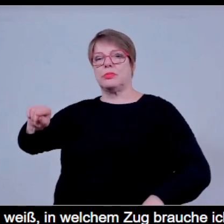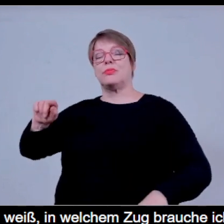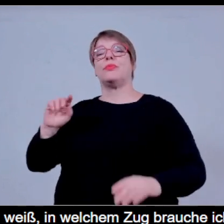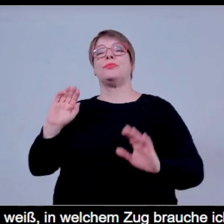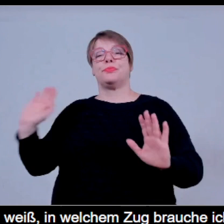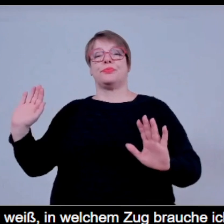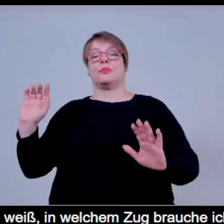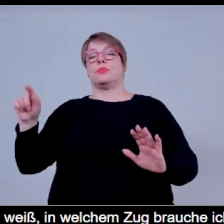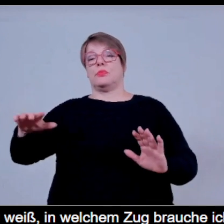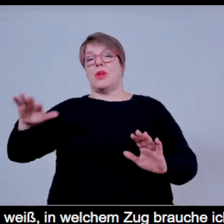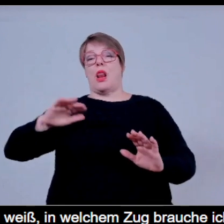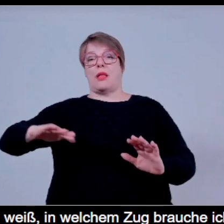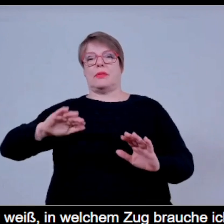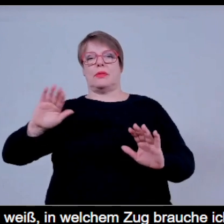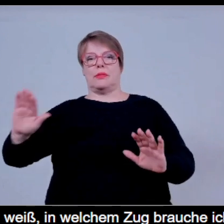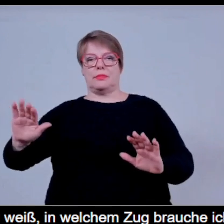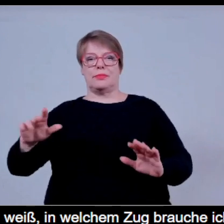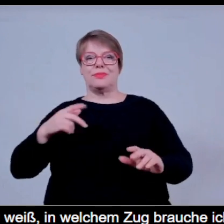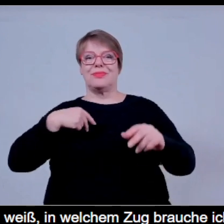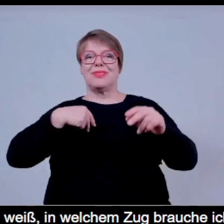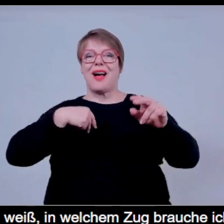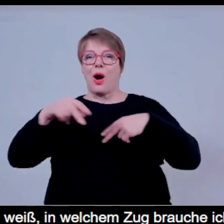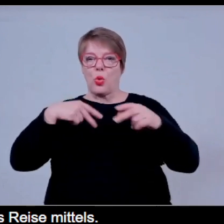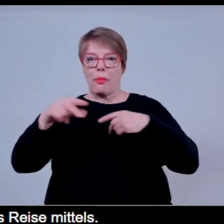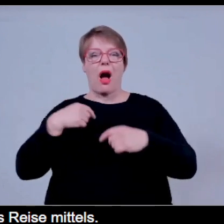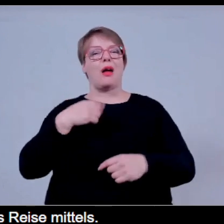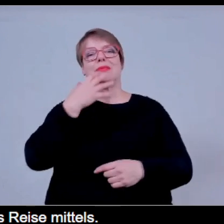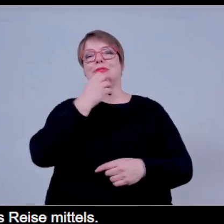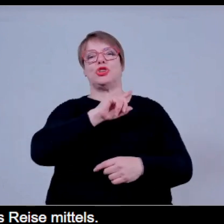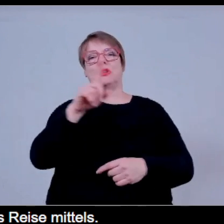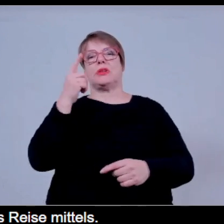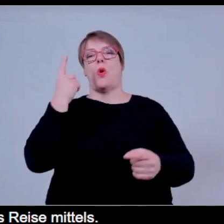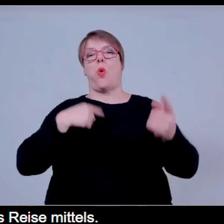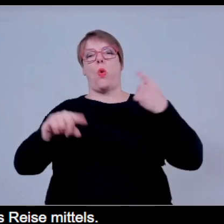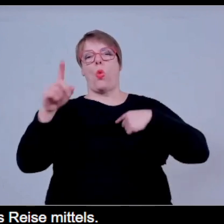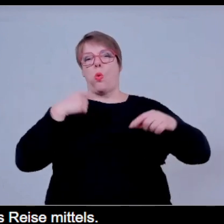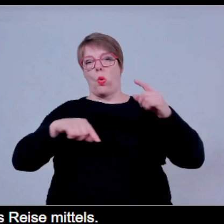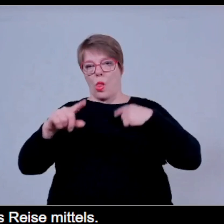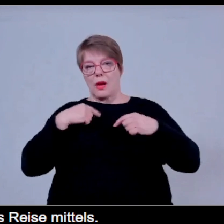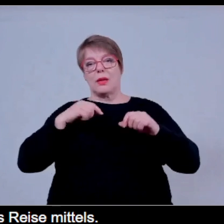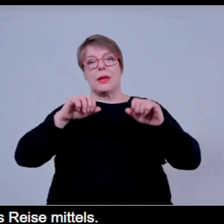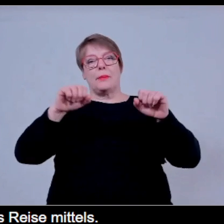zur Überwachung ist das Innenministerium zuständig. Da kann ich jetzt aus dem Stehgreif dazu nichts sagen.